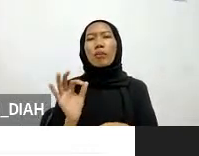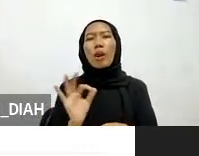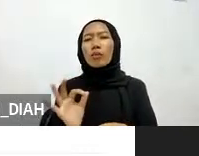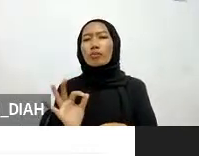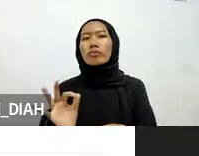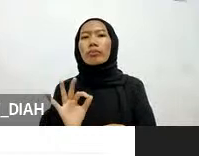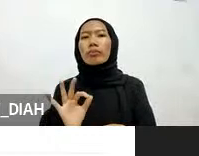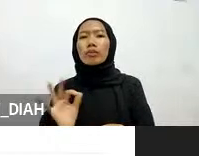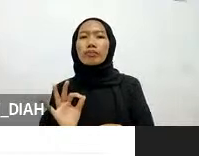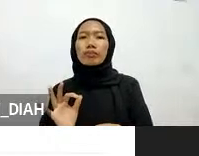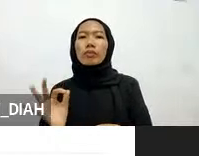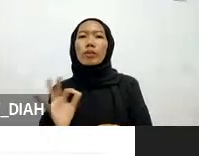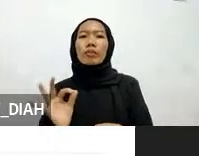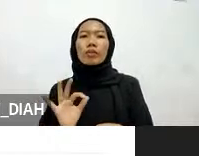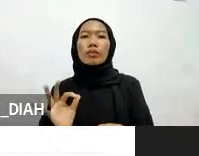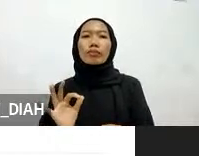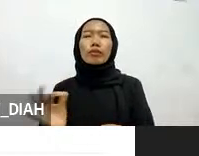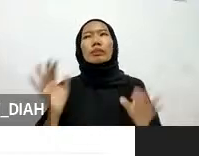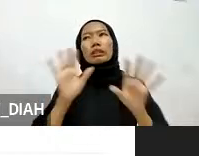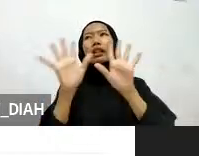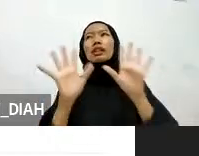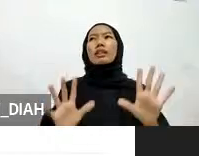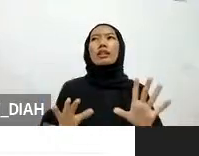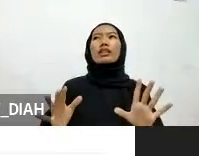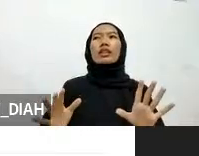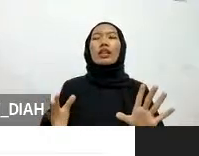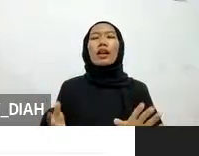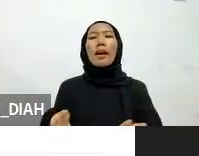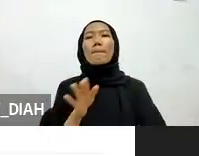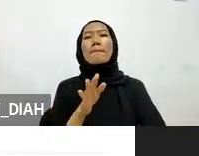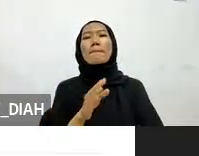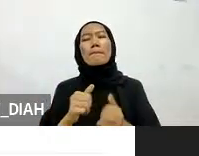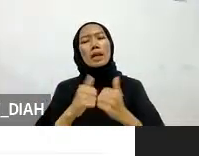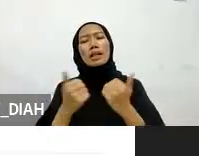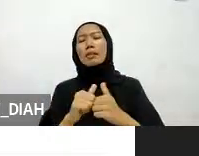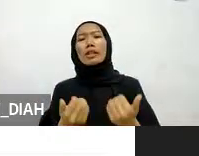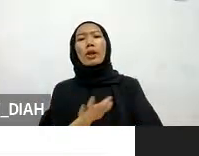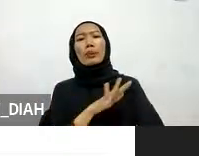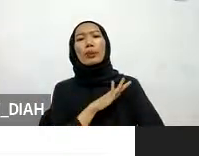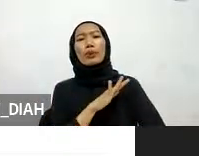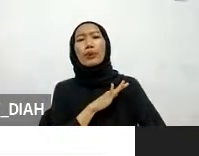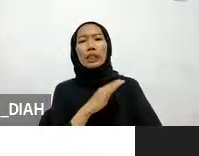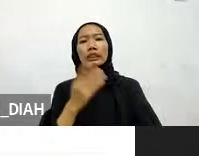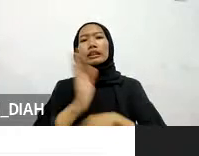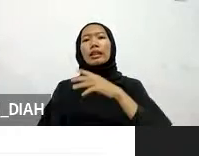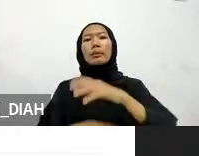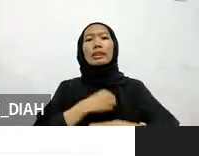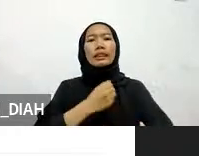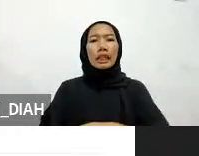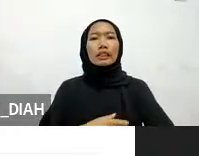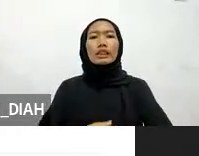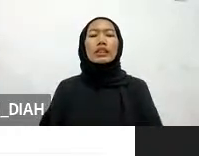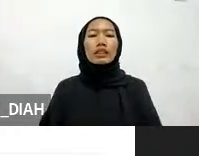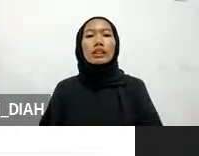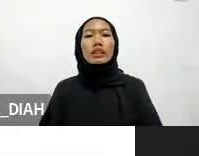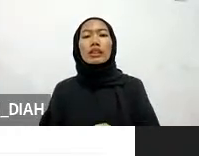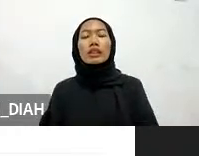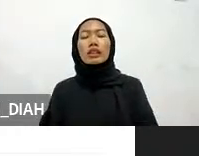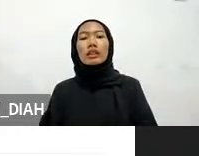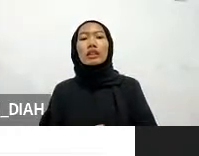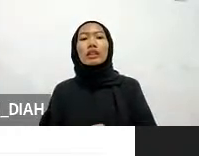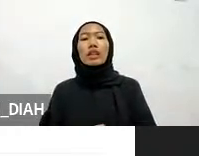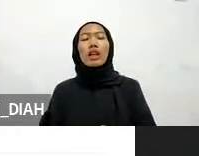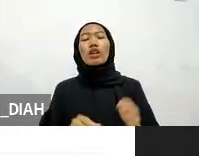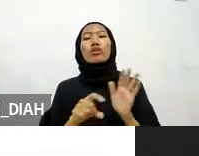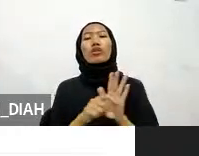betapa beragamnya dan betapa berbedanya kebutuhan yang harusnya nanti diberikan. Ada juga bantuan-bantuan sosial yang disalurkan misalnya